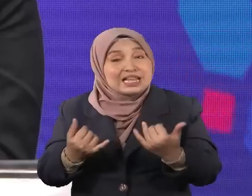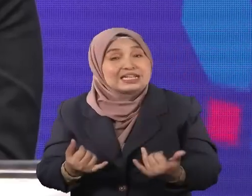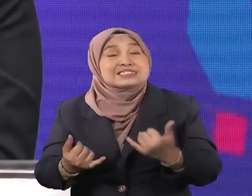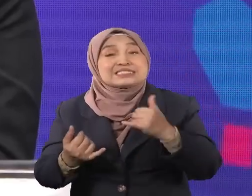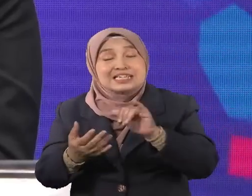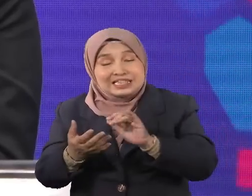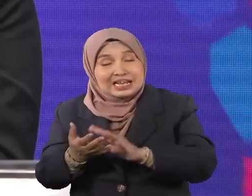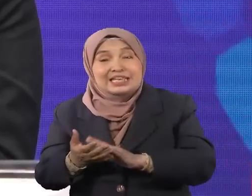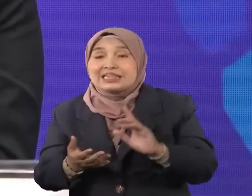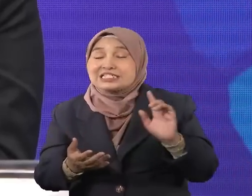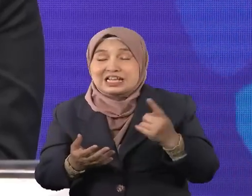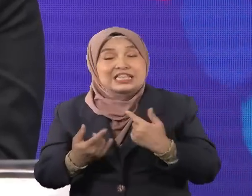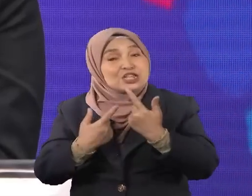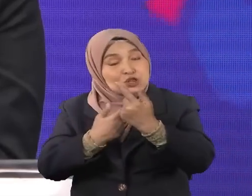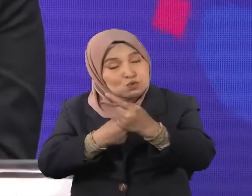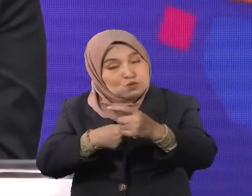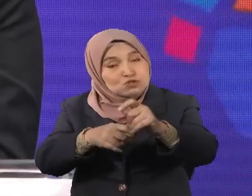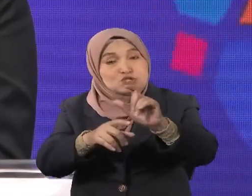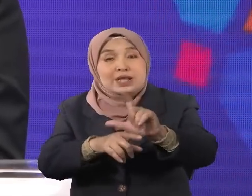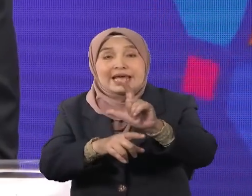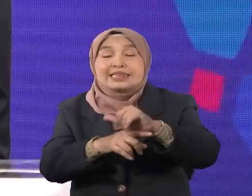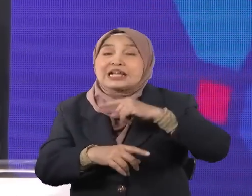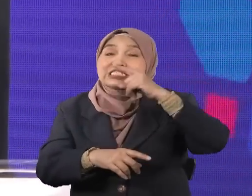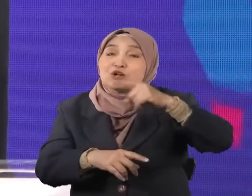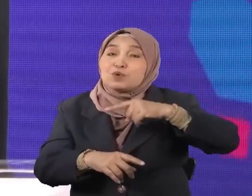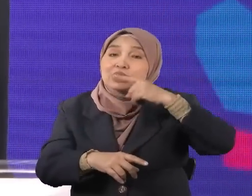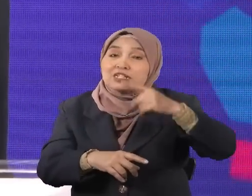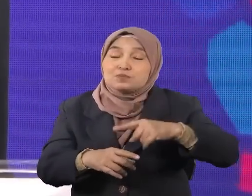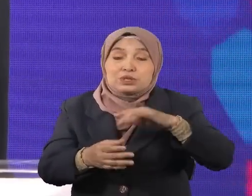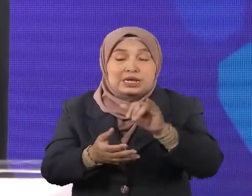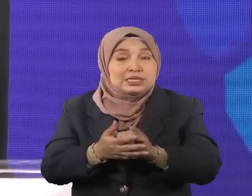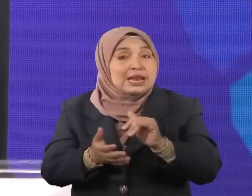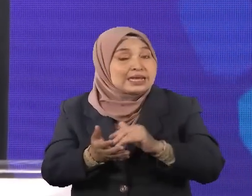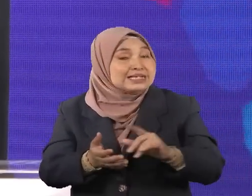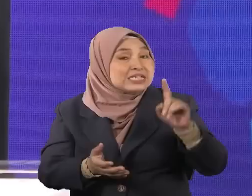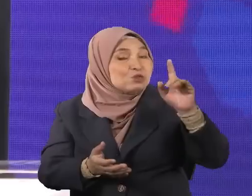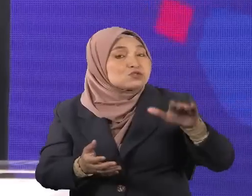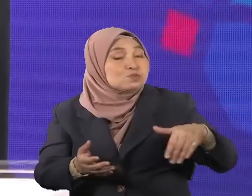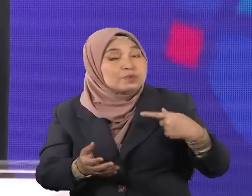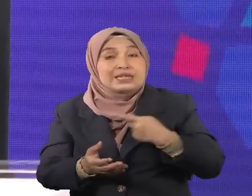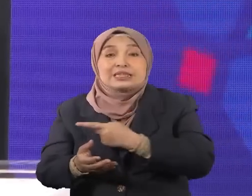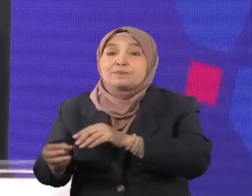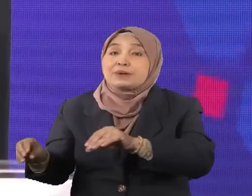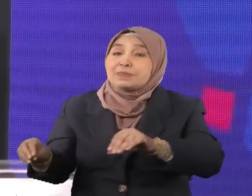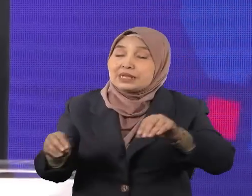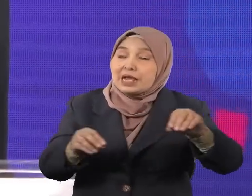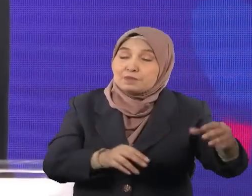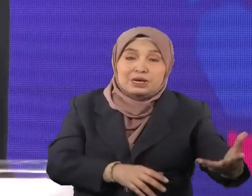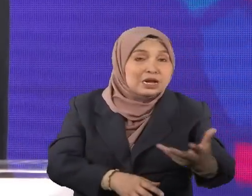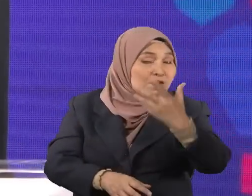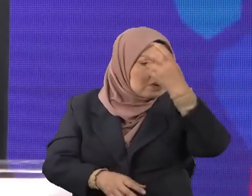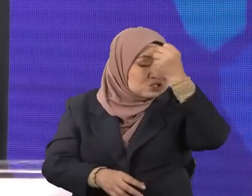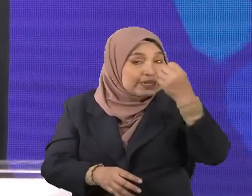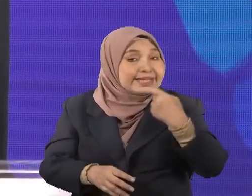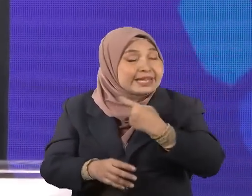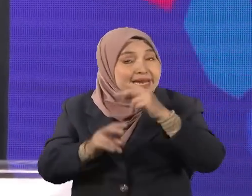mana sahaja kita berada, kita cuba latih sebutan-sebutan tu. Baik. Satu lagi, sebelum kita berpindah kepada hafazan, kita nak